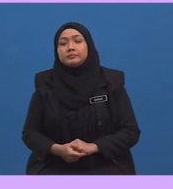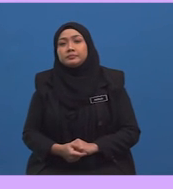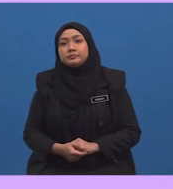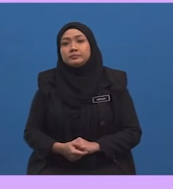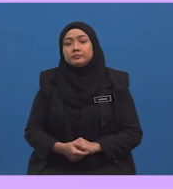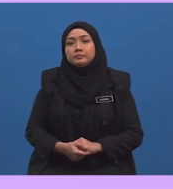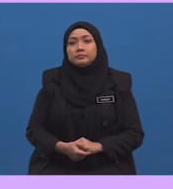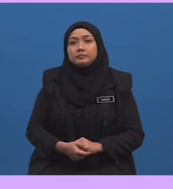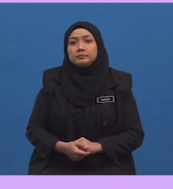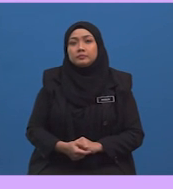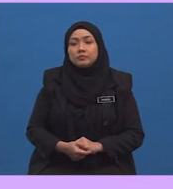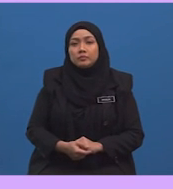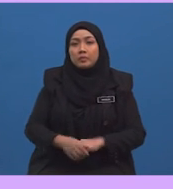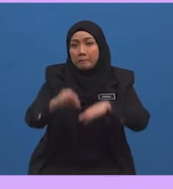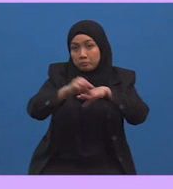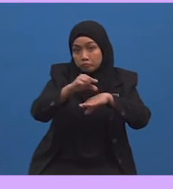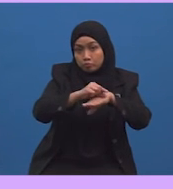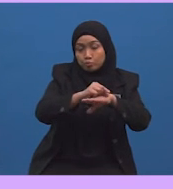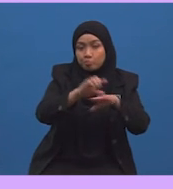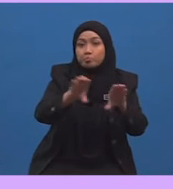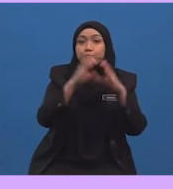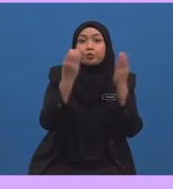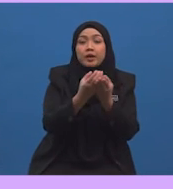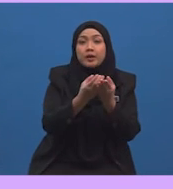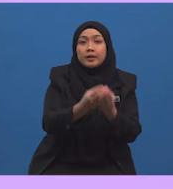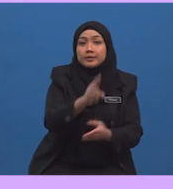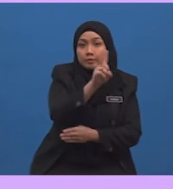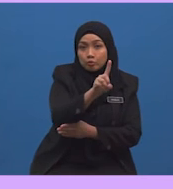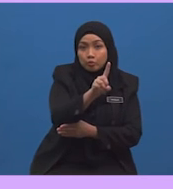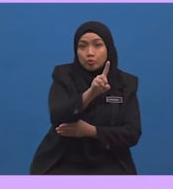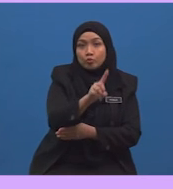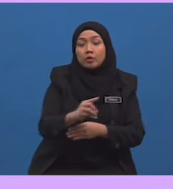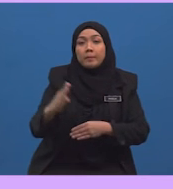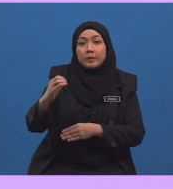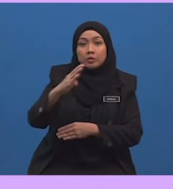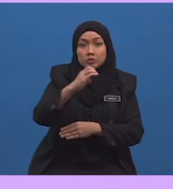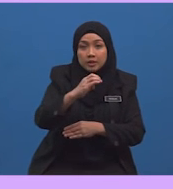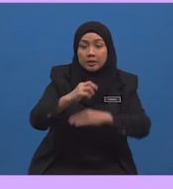Ini diikuti dengan pengguna prima, beluncas, belalang dan tikus.